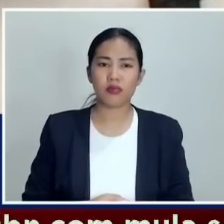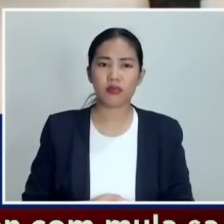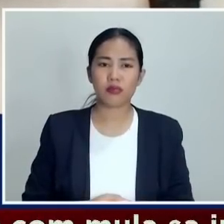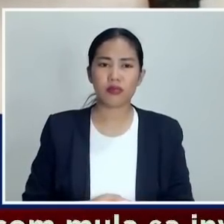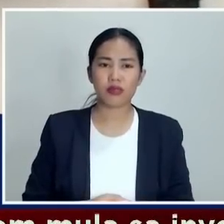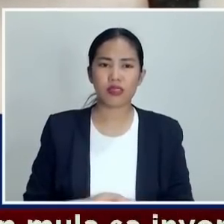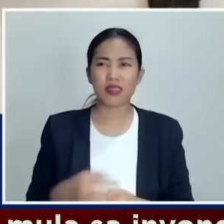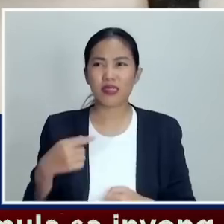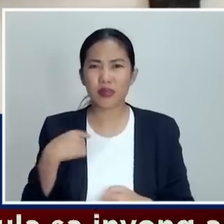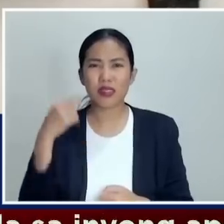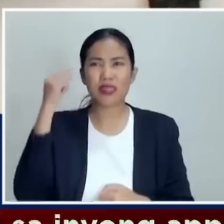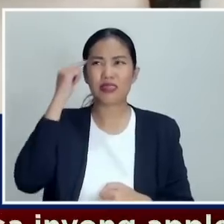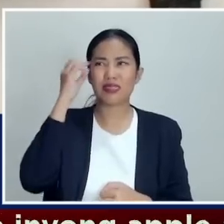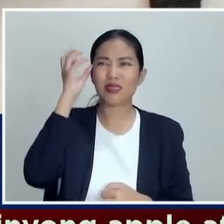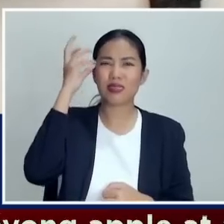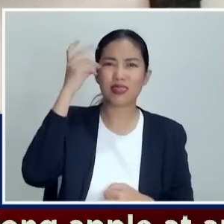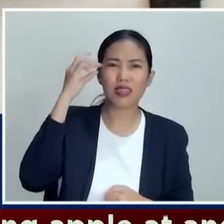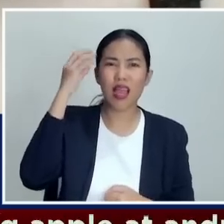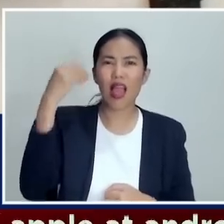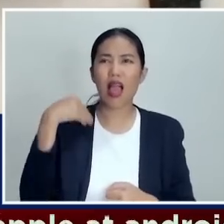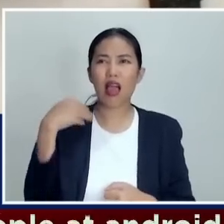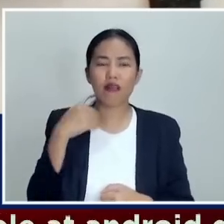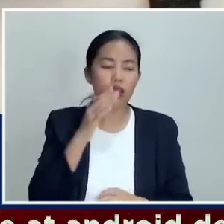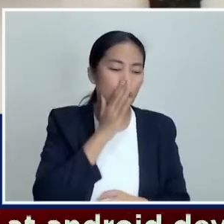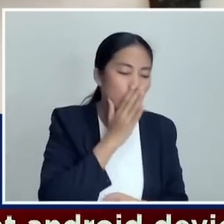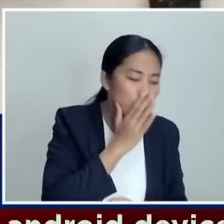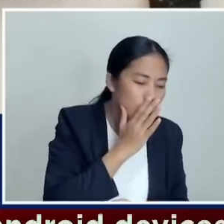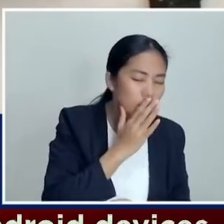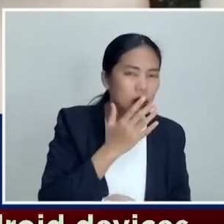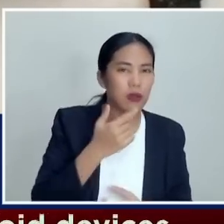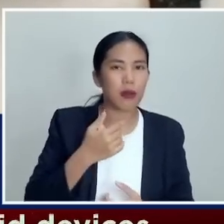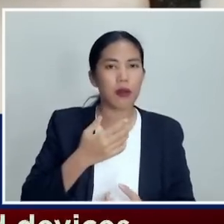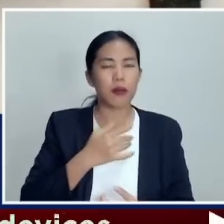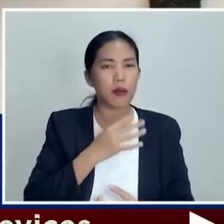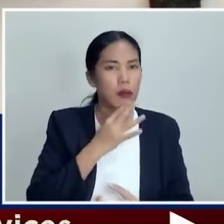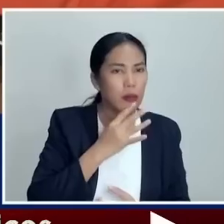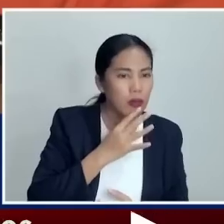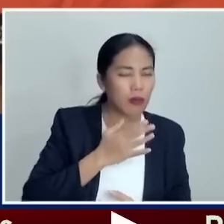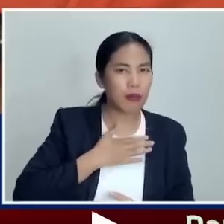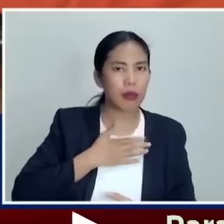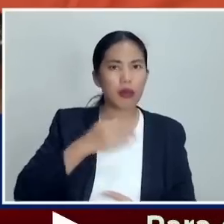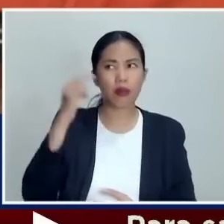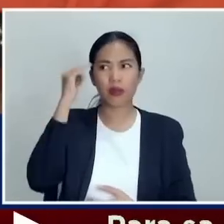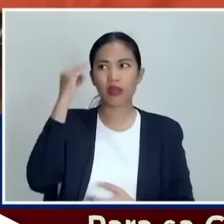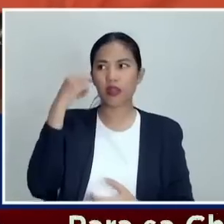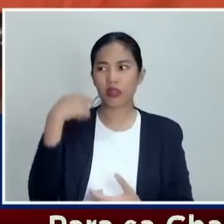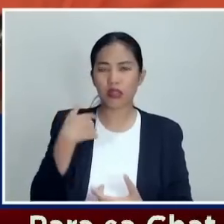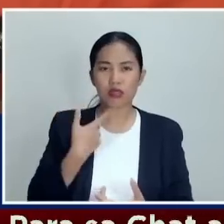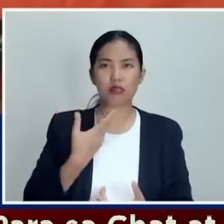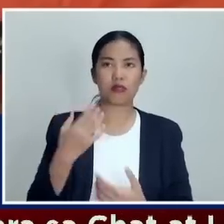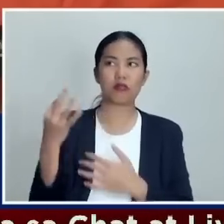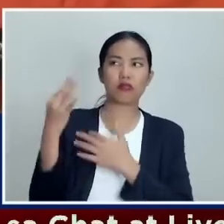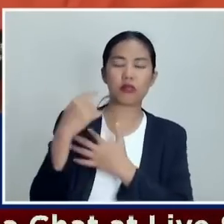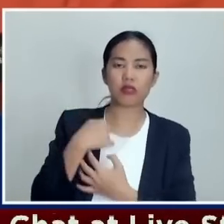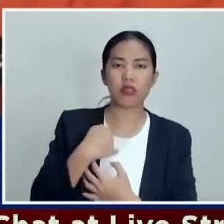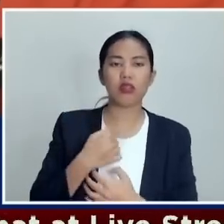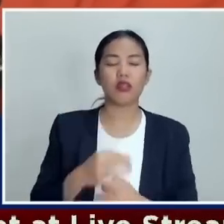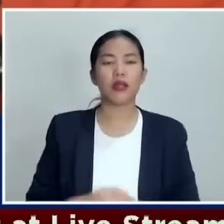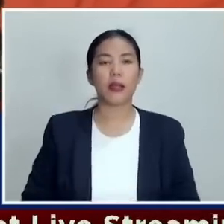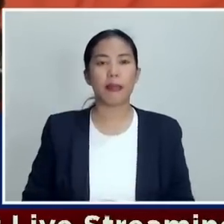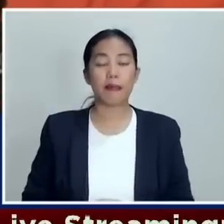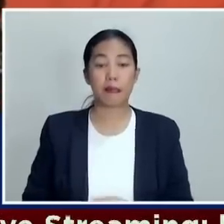umaano sa isip ko na bumubulong pa na parang ano na, gawin mo ito, gawin mo ito. Ayon pa sa suspect, matapos ang